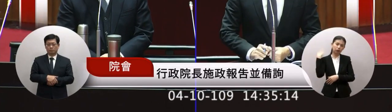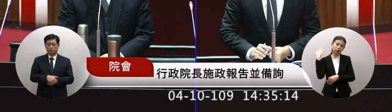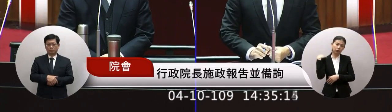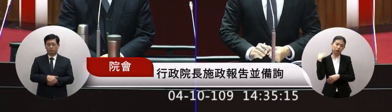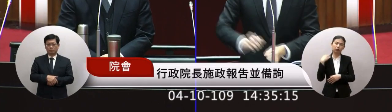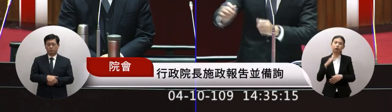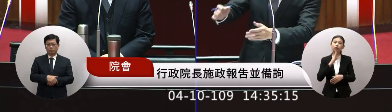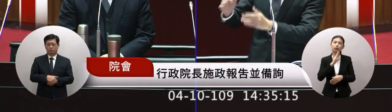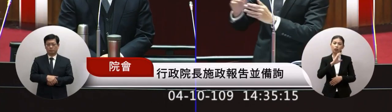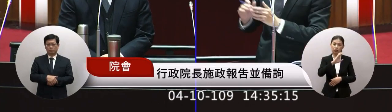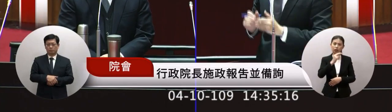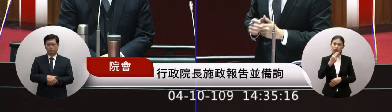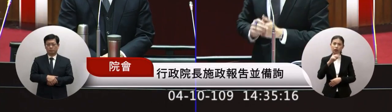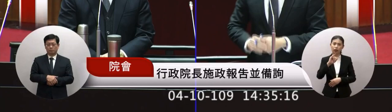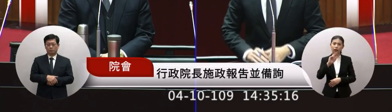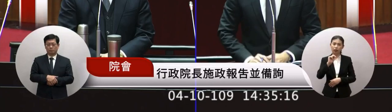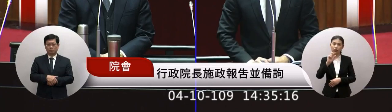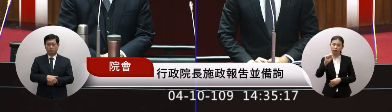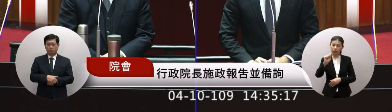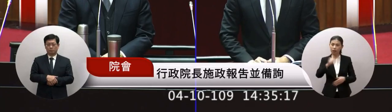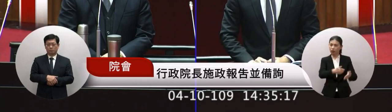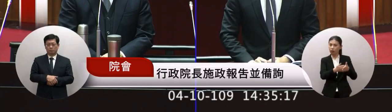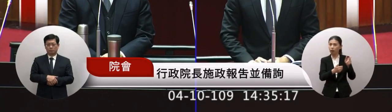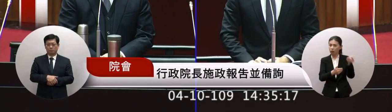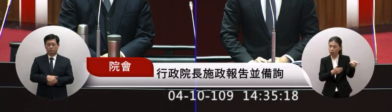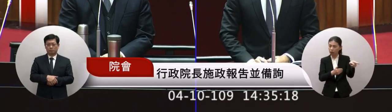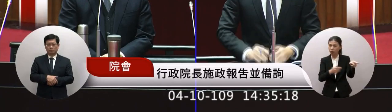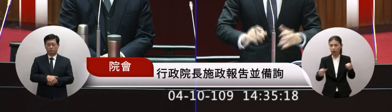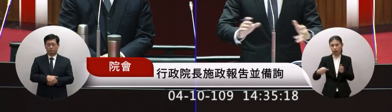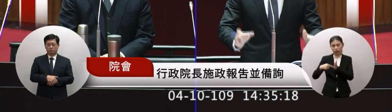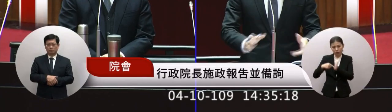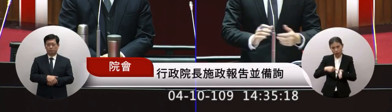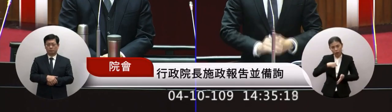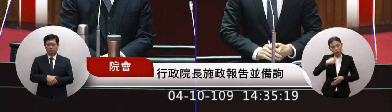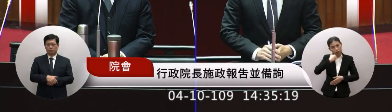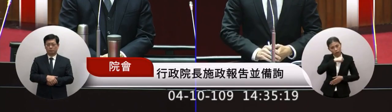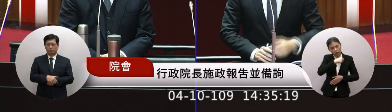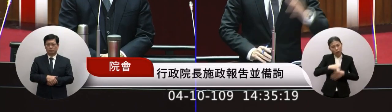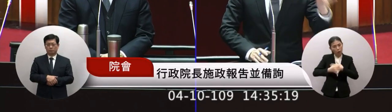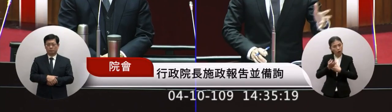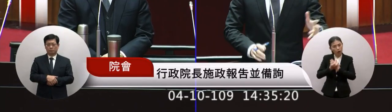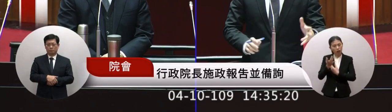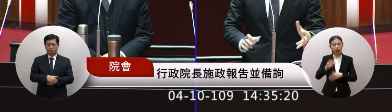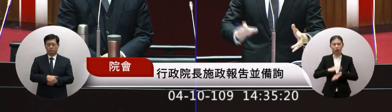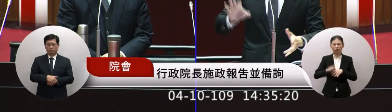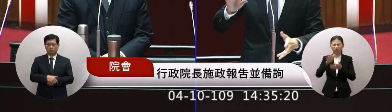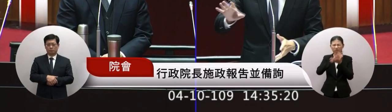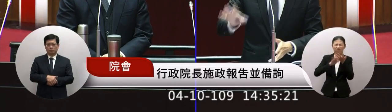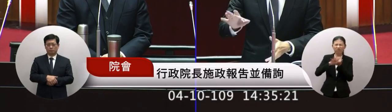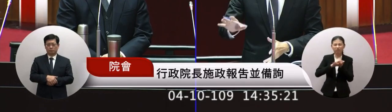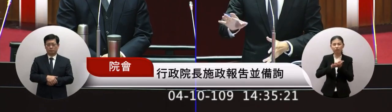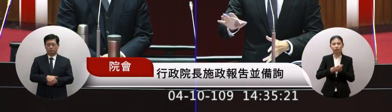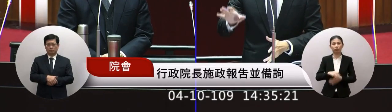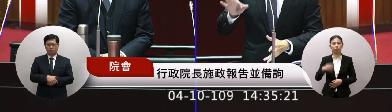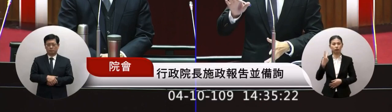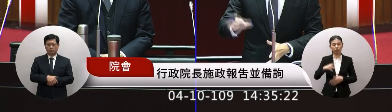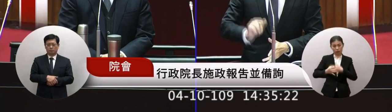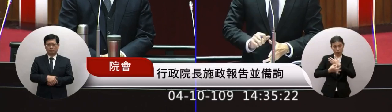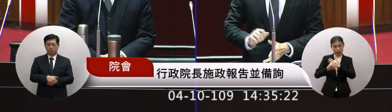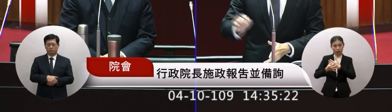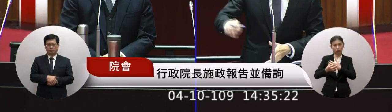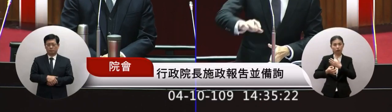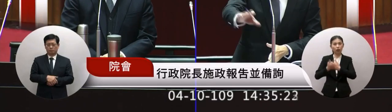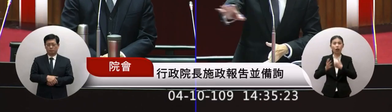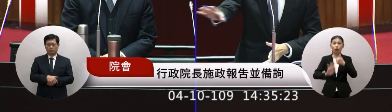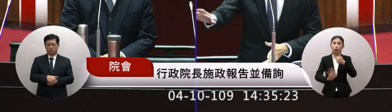是 China， 安尼伊阁会当来申请讲咱的这个侨民，我感觉这就是会难做伙。另外就是侨委会以前吼，伊嘛